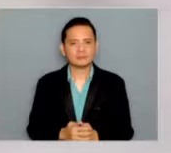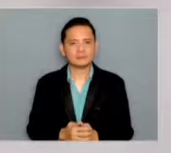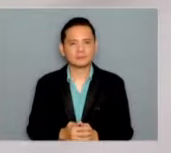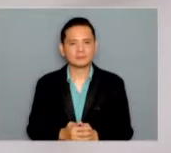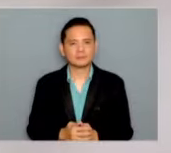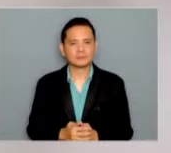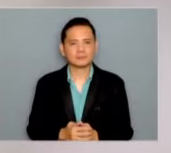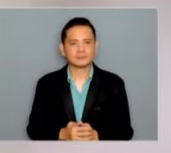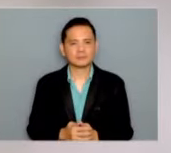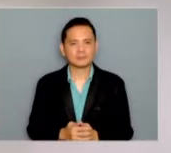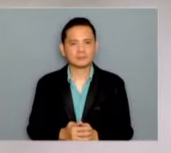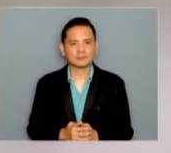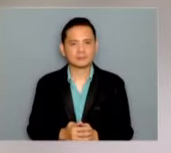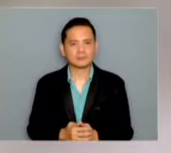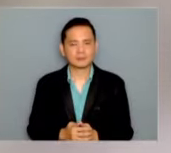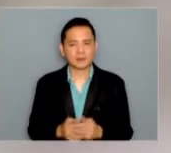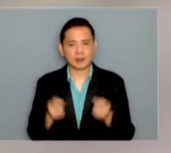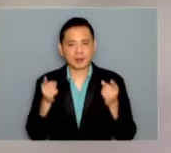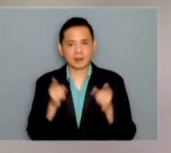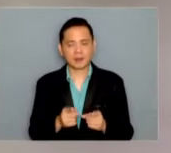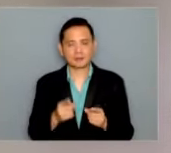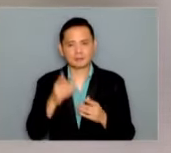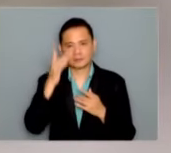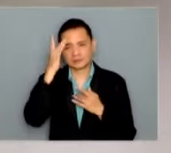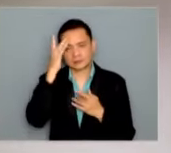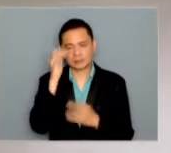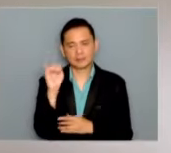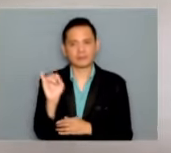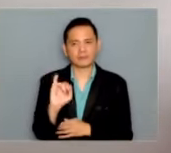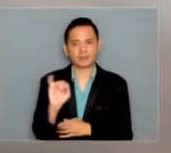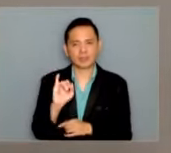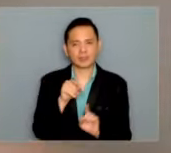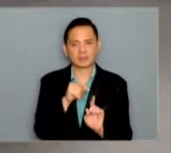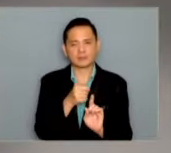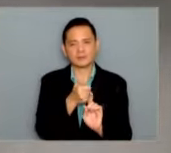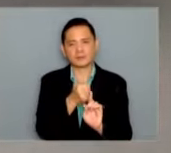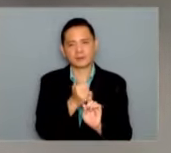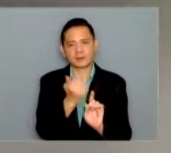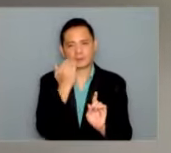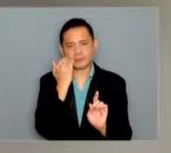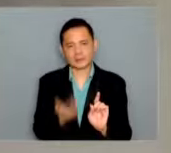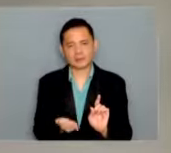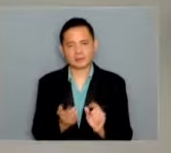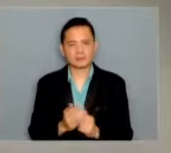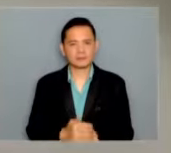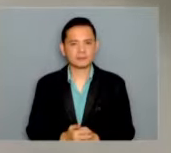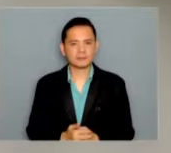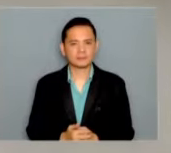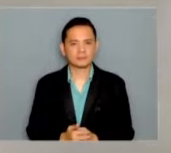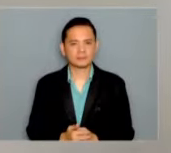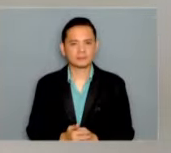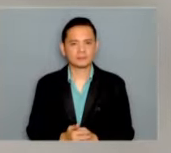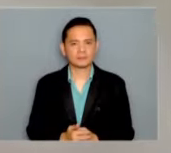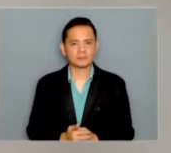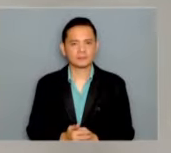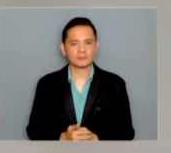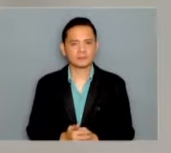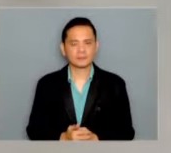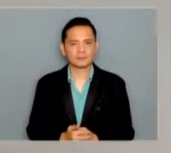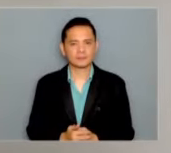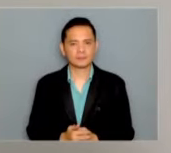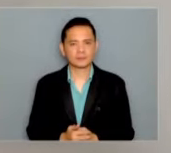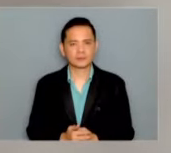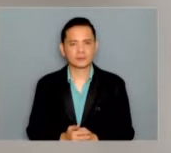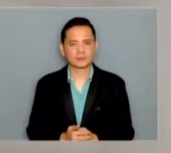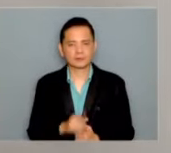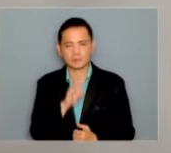Pyometra o malubhang impeksyon sa matres ang ikinamatay ni Phoebe. Hindi raw maiwasan ni Marites na